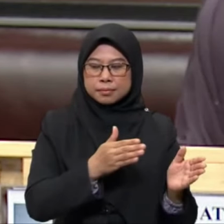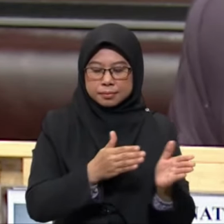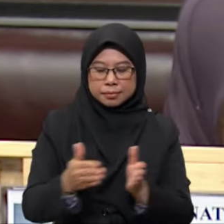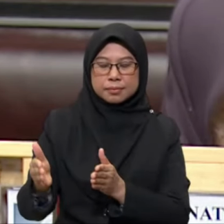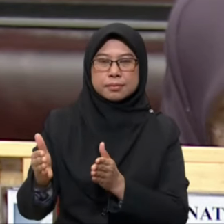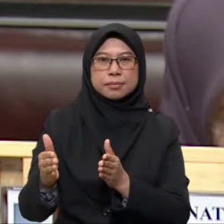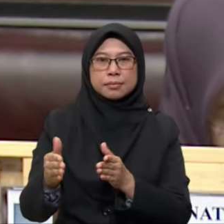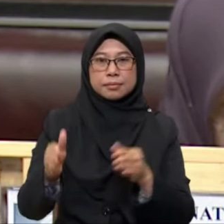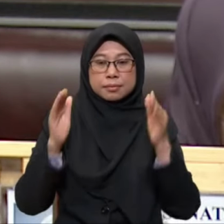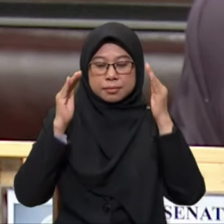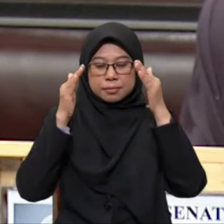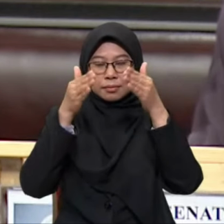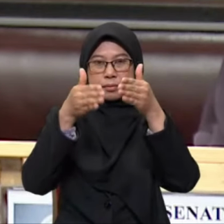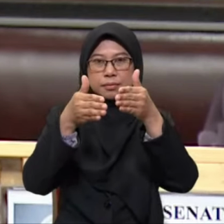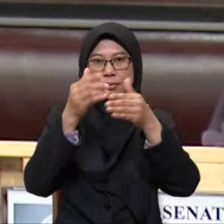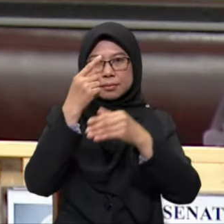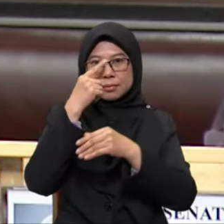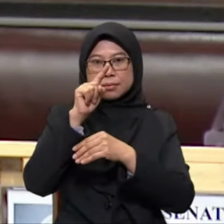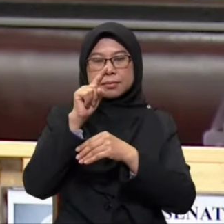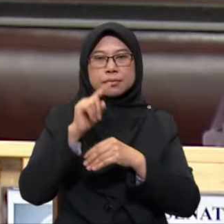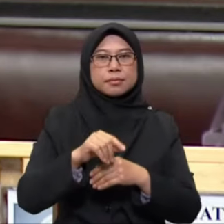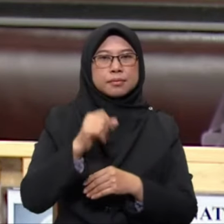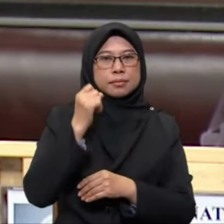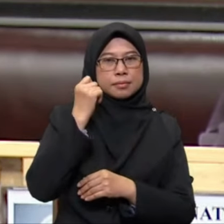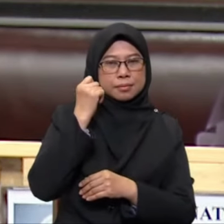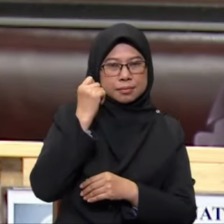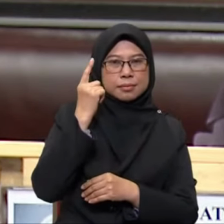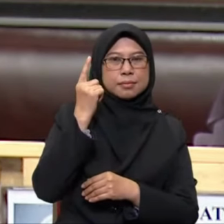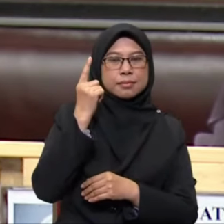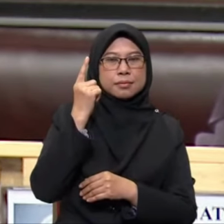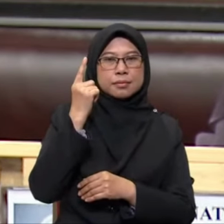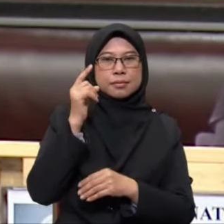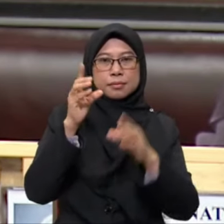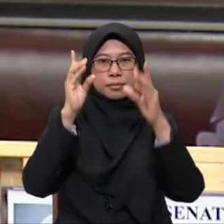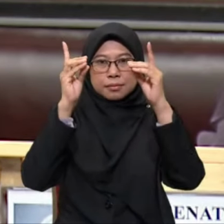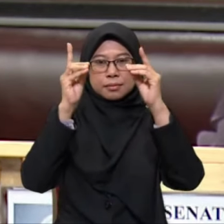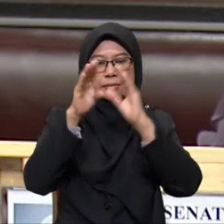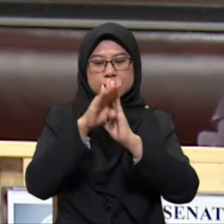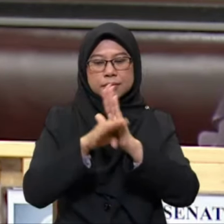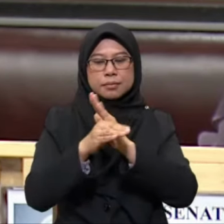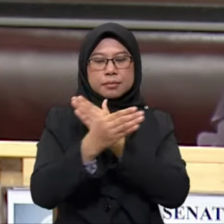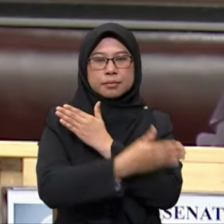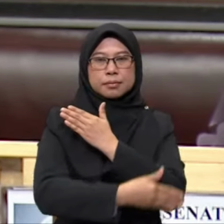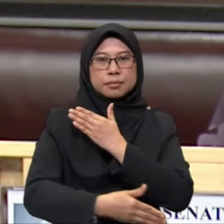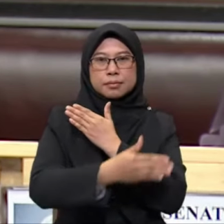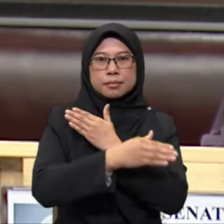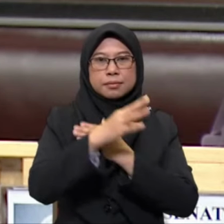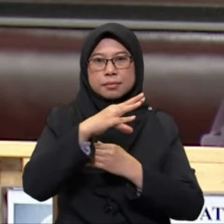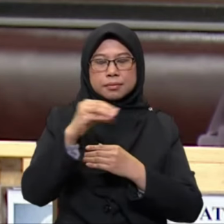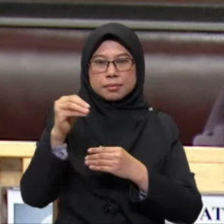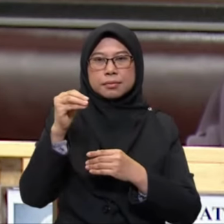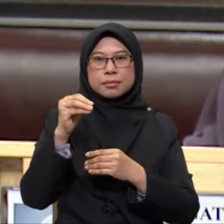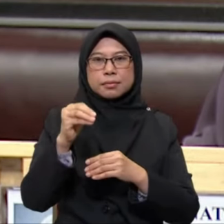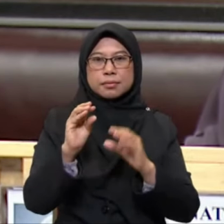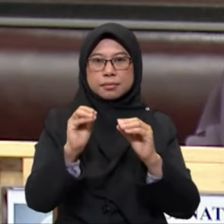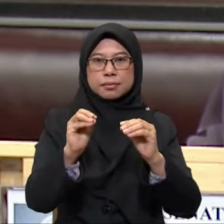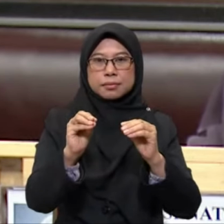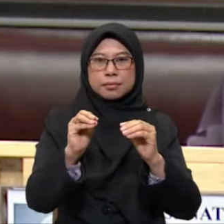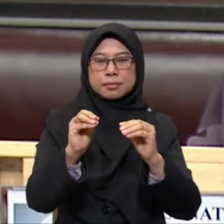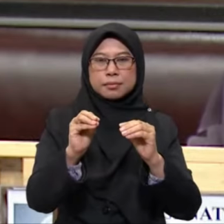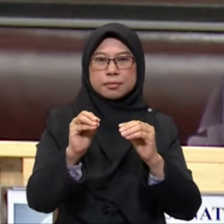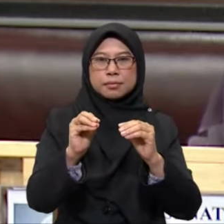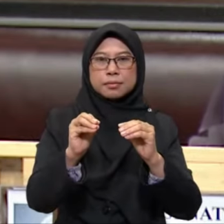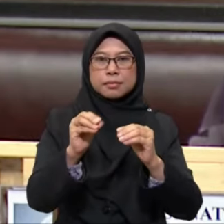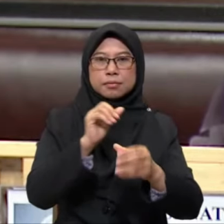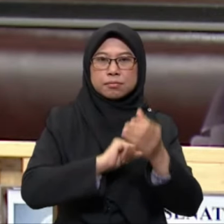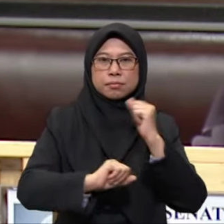ini memfokuskan kepada penghayatan pendidikan rukun negara dan penerapan nilai-nilai murni